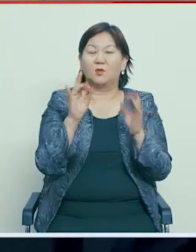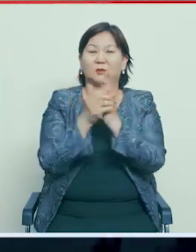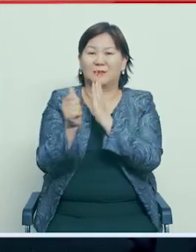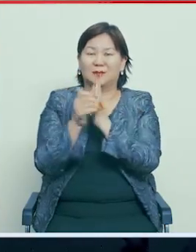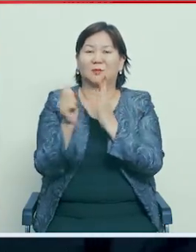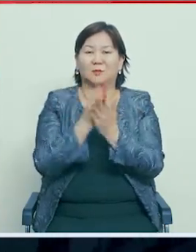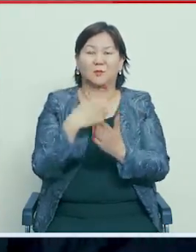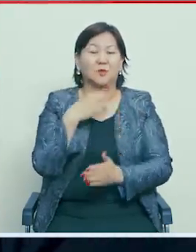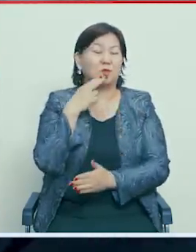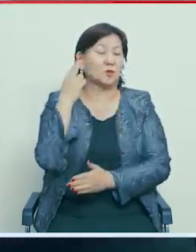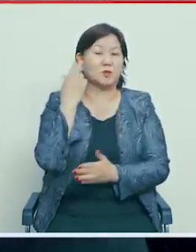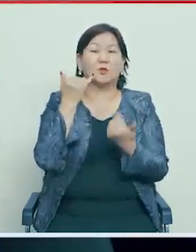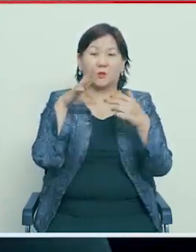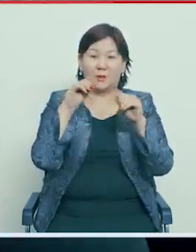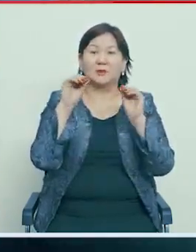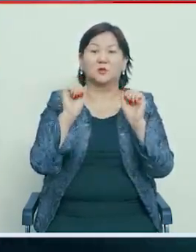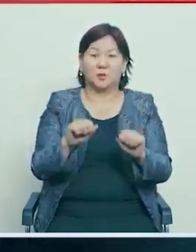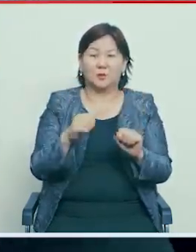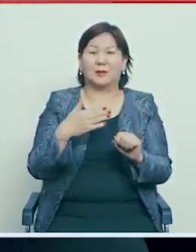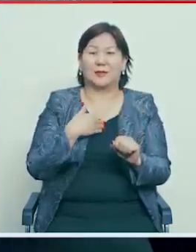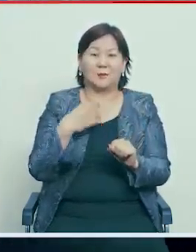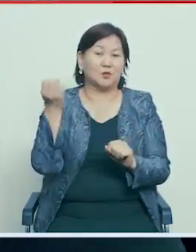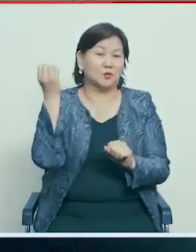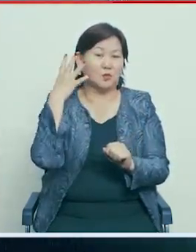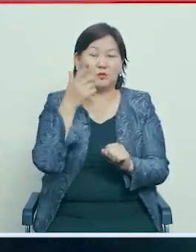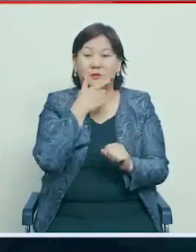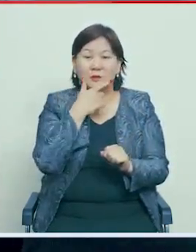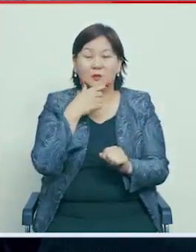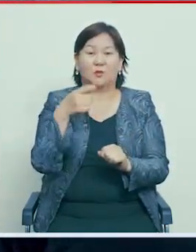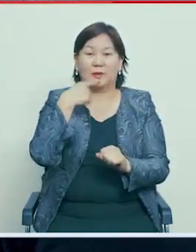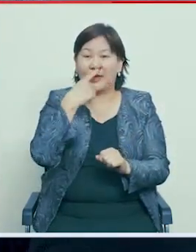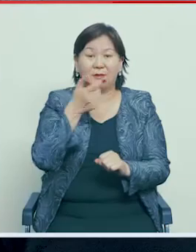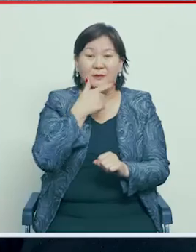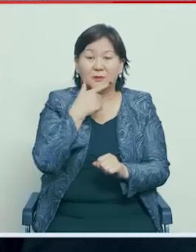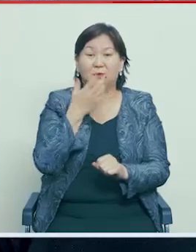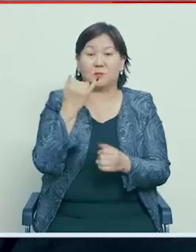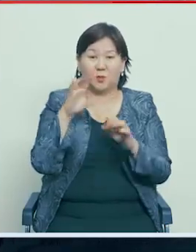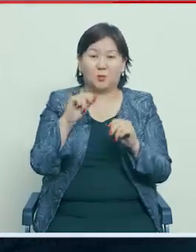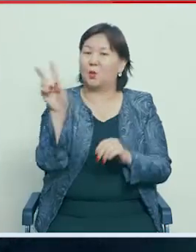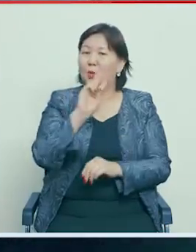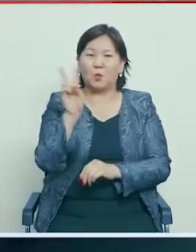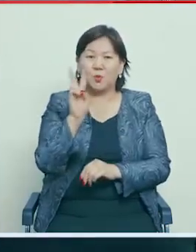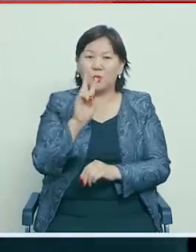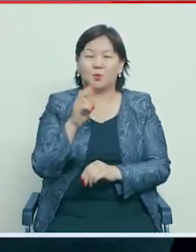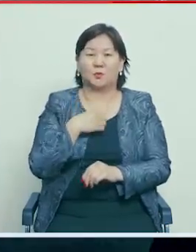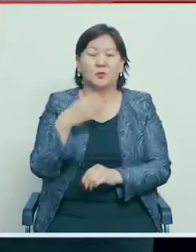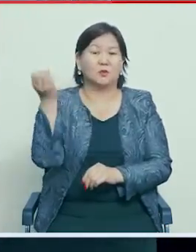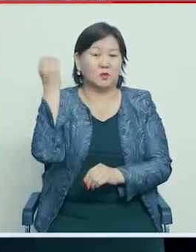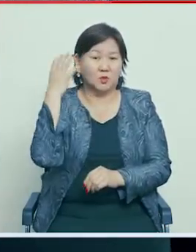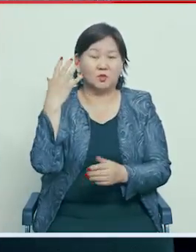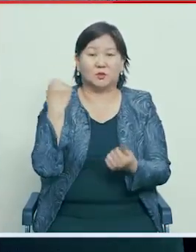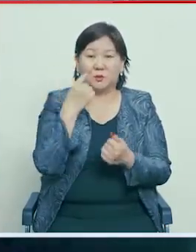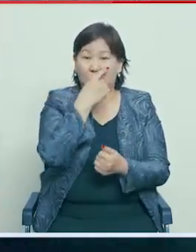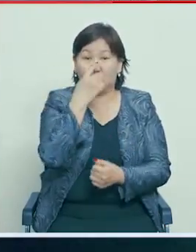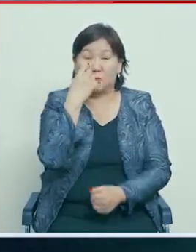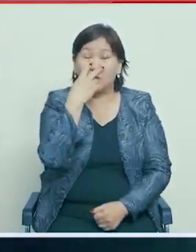байна. Би сонсохгүй байж болно. Намайг сонсож чадахгүй, ярьж чадахгүй гэж бодож байна. Үгүй юм аа. Би сонсож чадна шүү дээ. Би